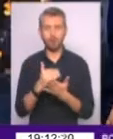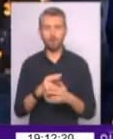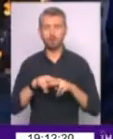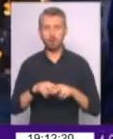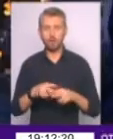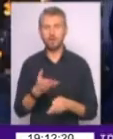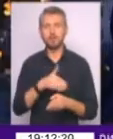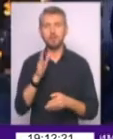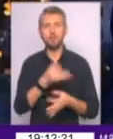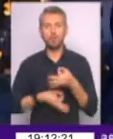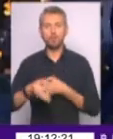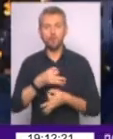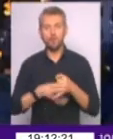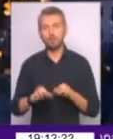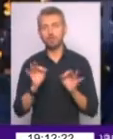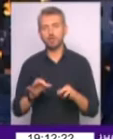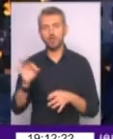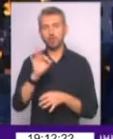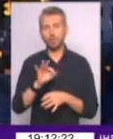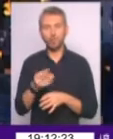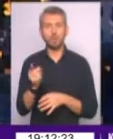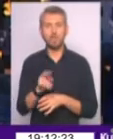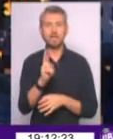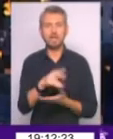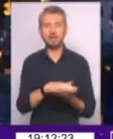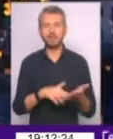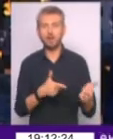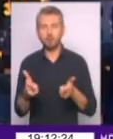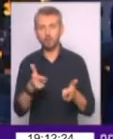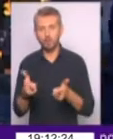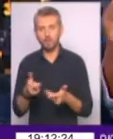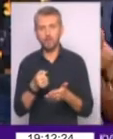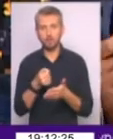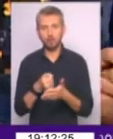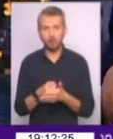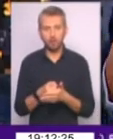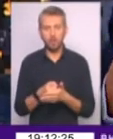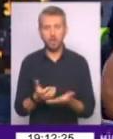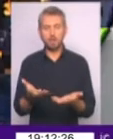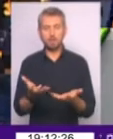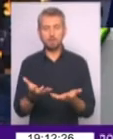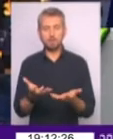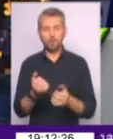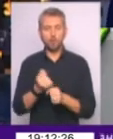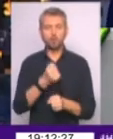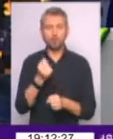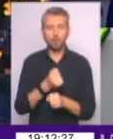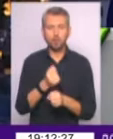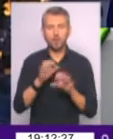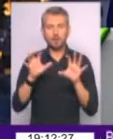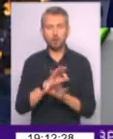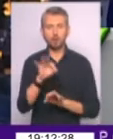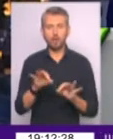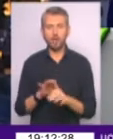«Столиця» ми поговоримо, звичайно, про те, як триває підготовка до прийняття, розробка